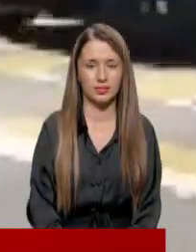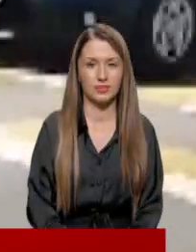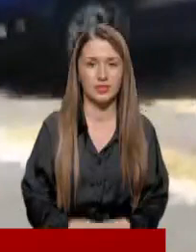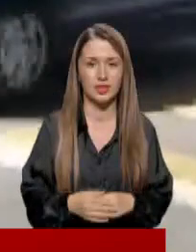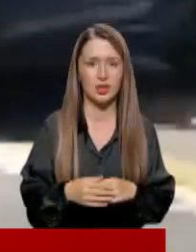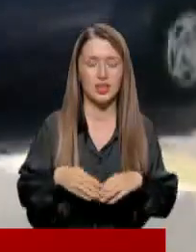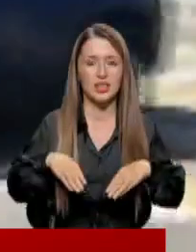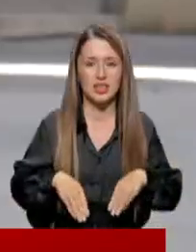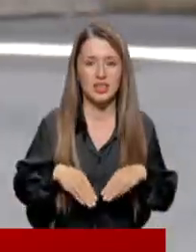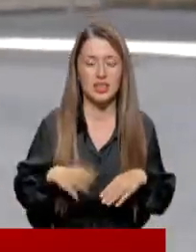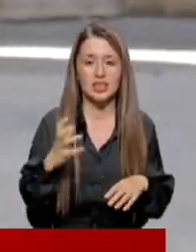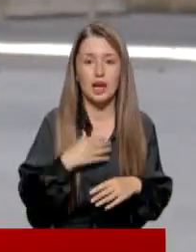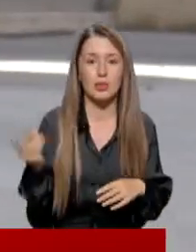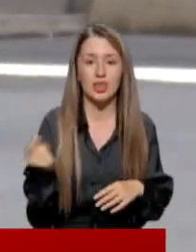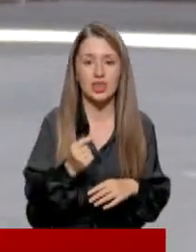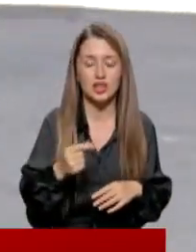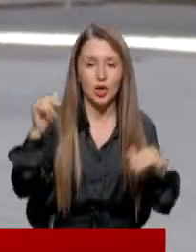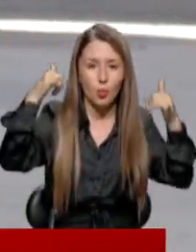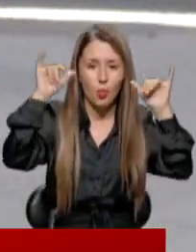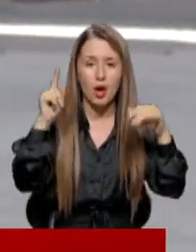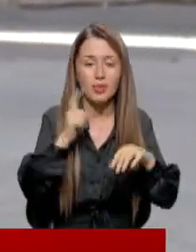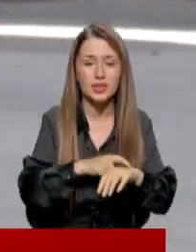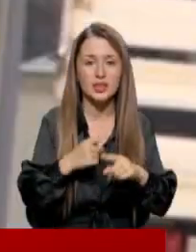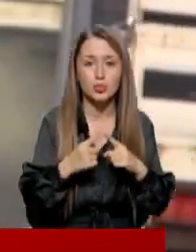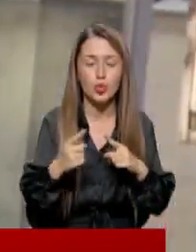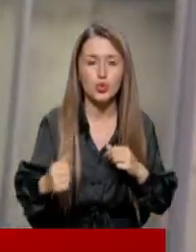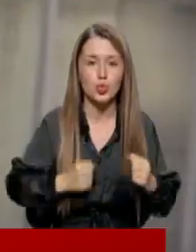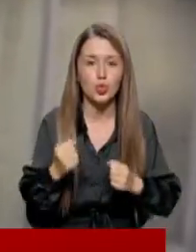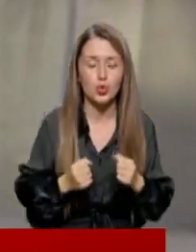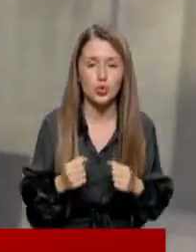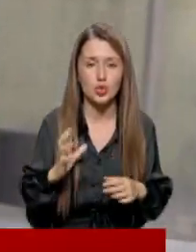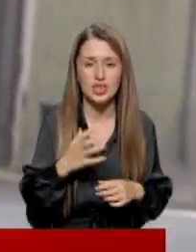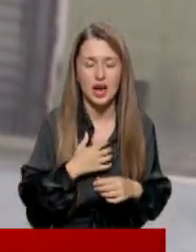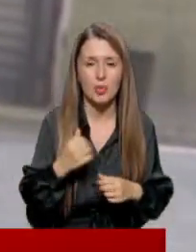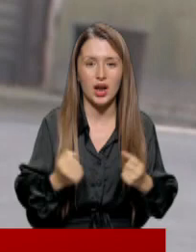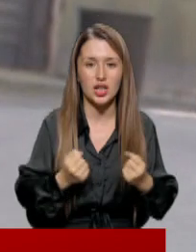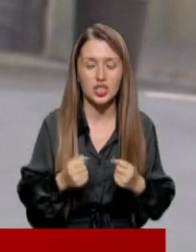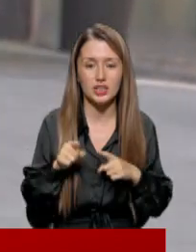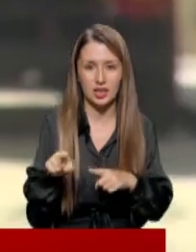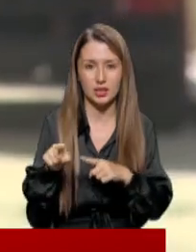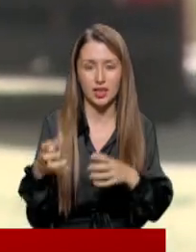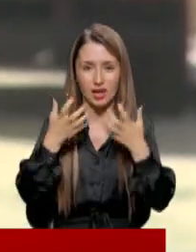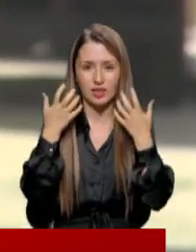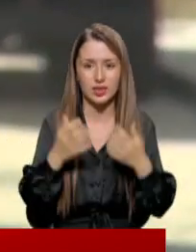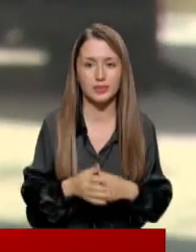Rize'de ise sahibinden kaçan boğa tam bir saat boyunca koştu. Sahibi araçlarla takip etti hayvanı.